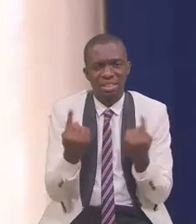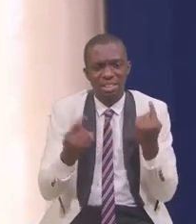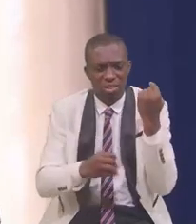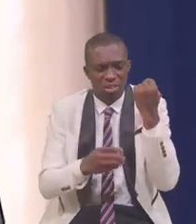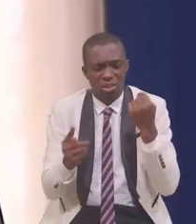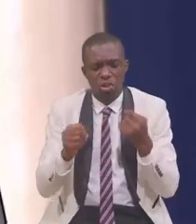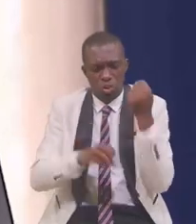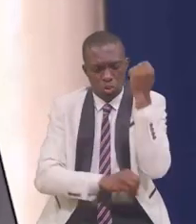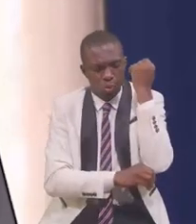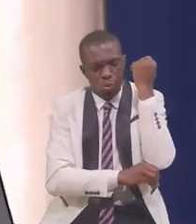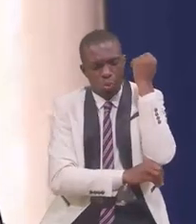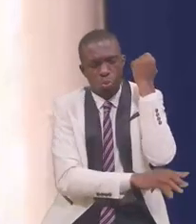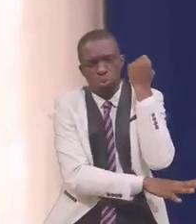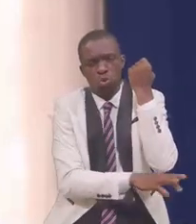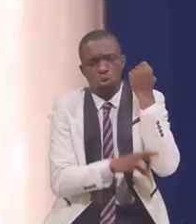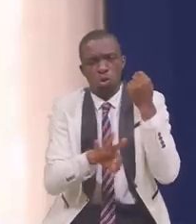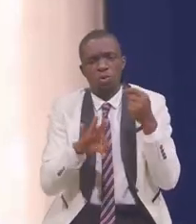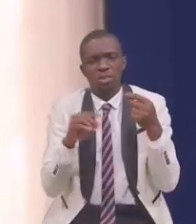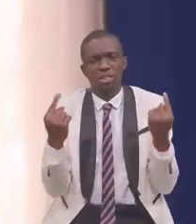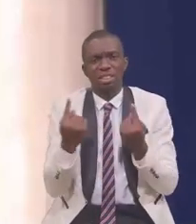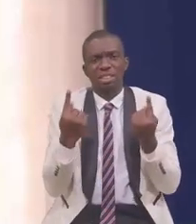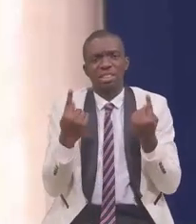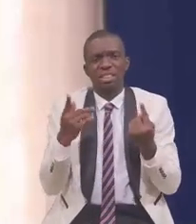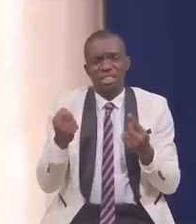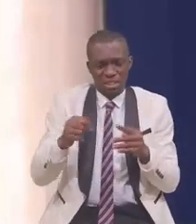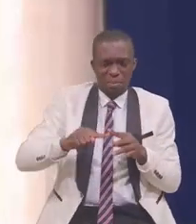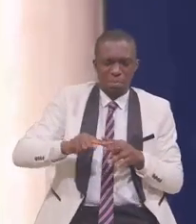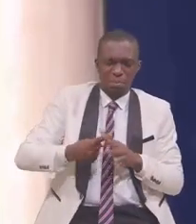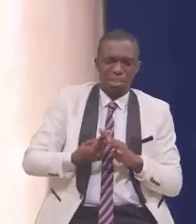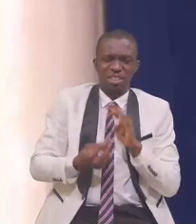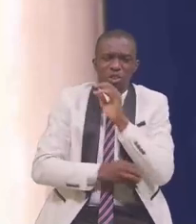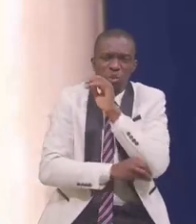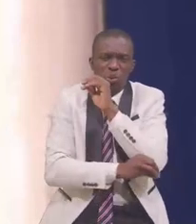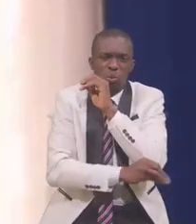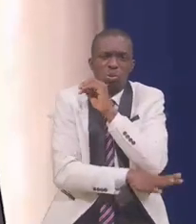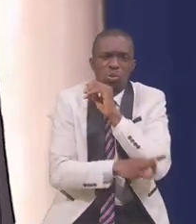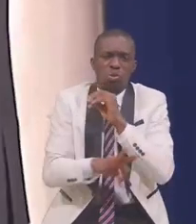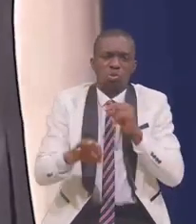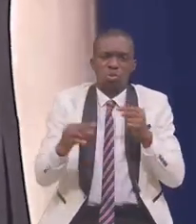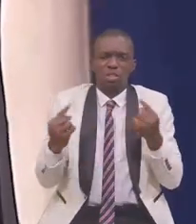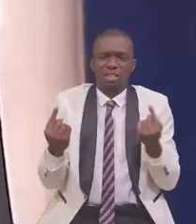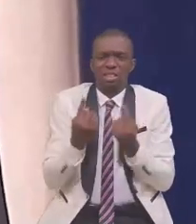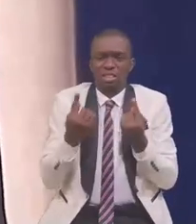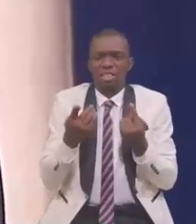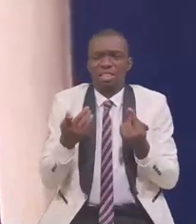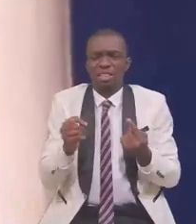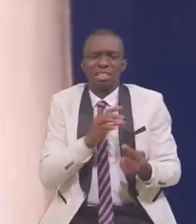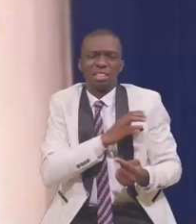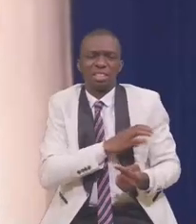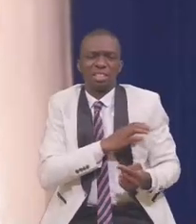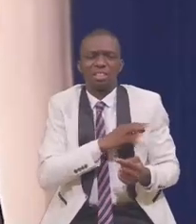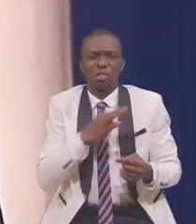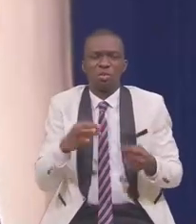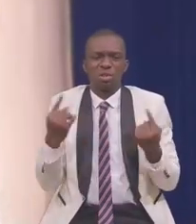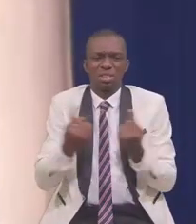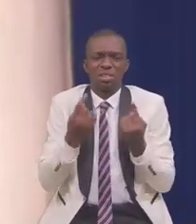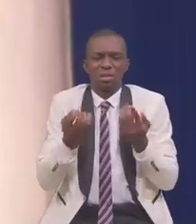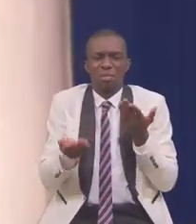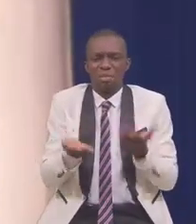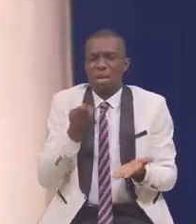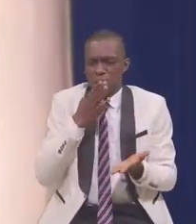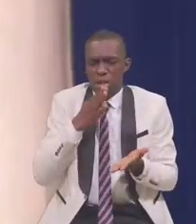péché, celui-là qui génère le péché, afin que le corps du péché fût quoi? Détruit.